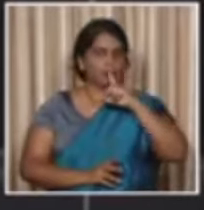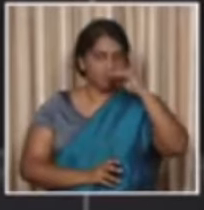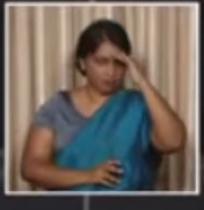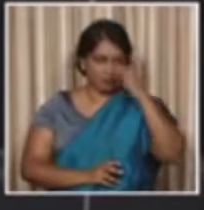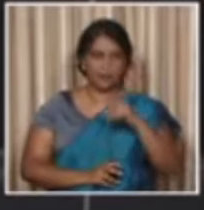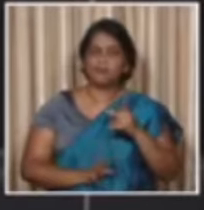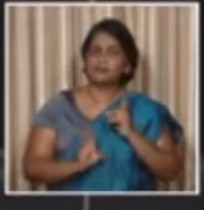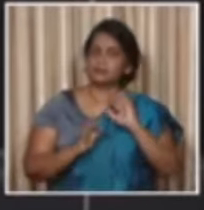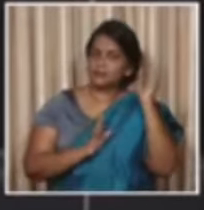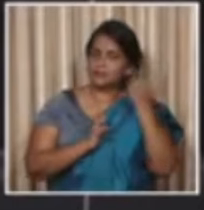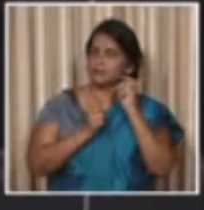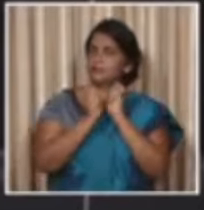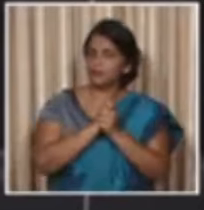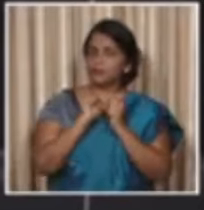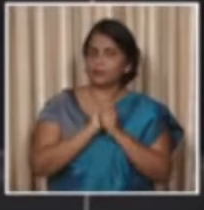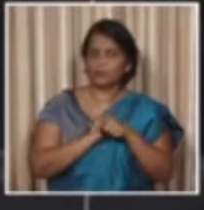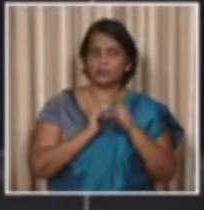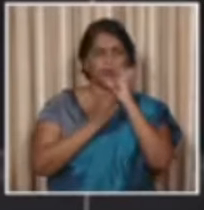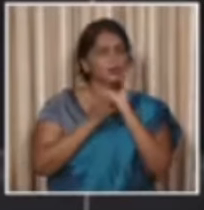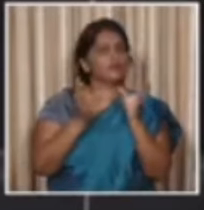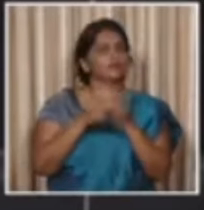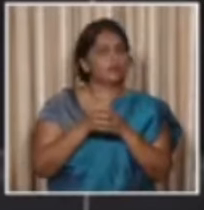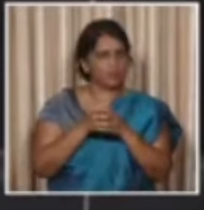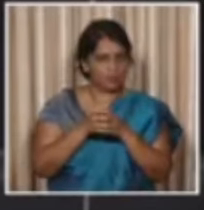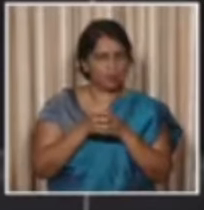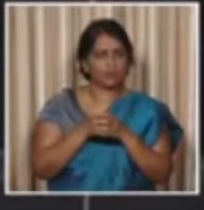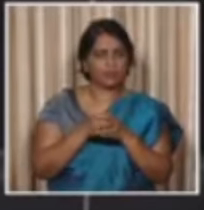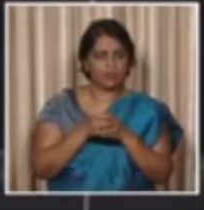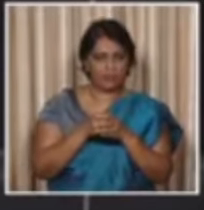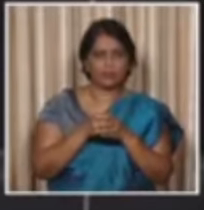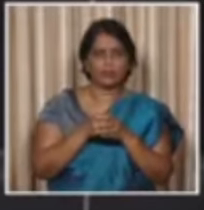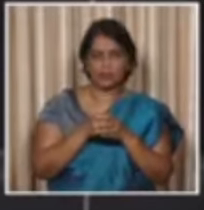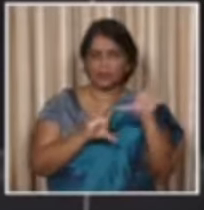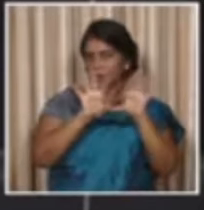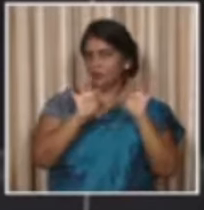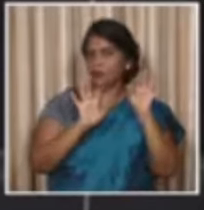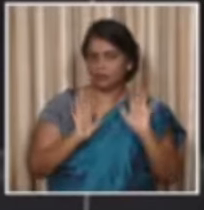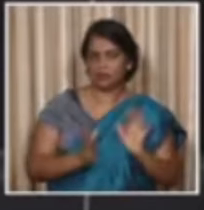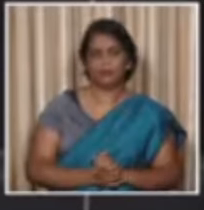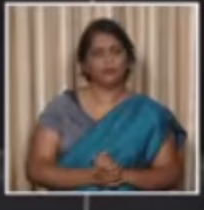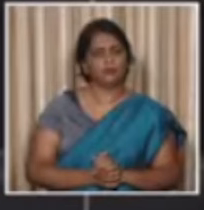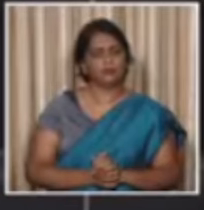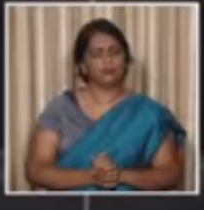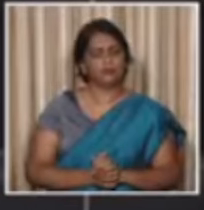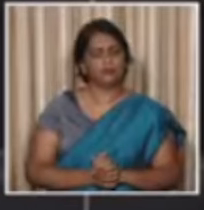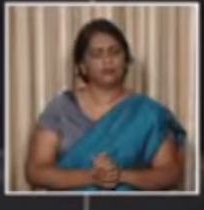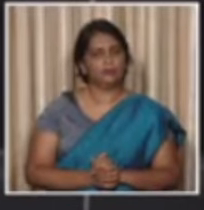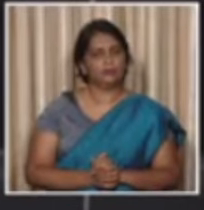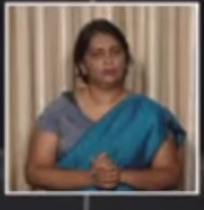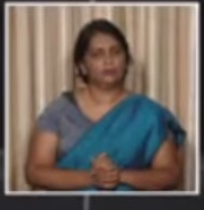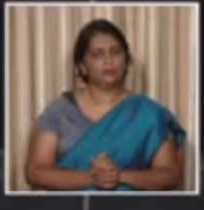කතානායකතුමනි. හැම සංශෝධනයකින්දම මේ ව්‍යවස්ථාදායක සභාව පත් වුණ ඇති කරා.